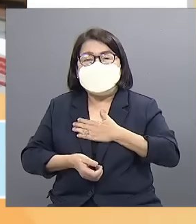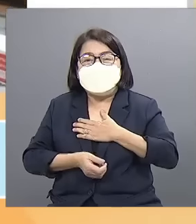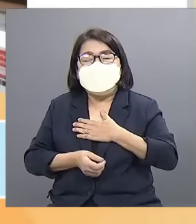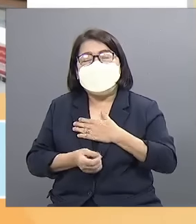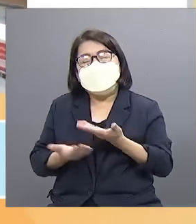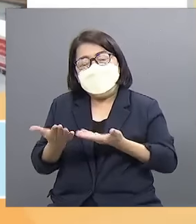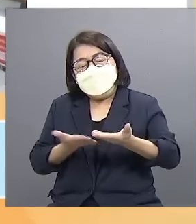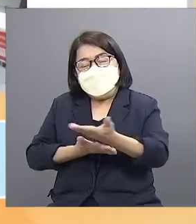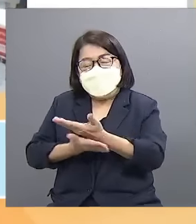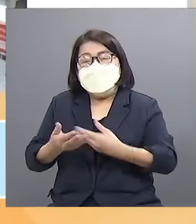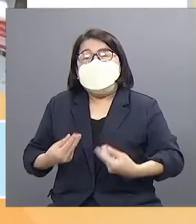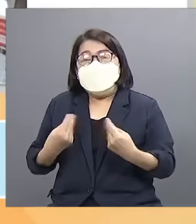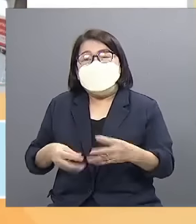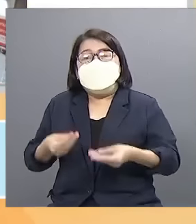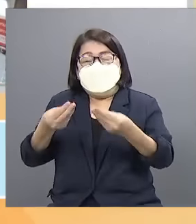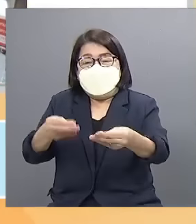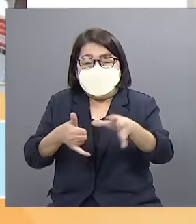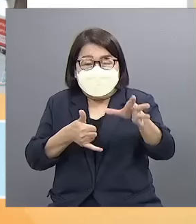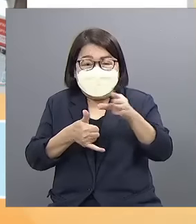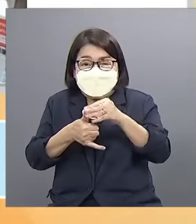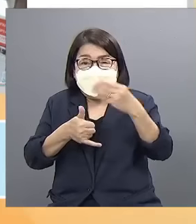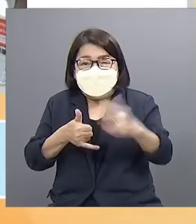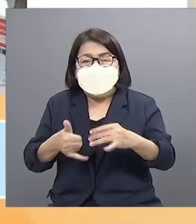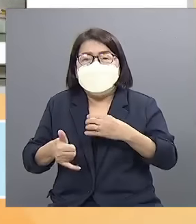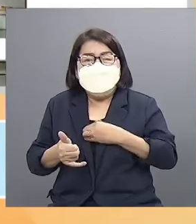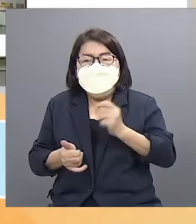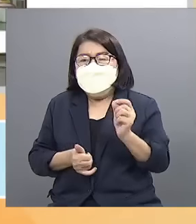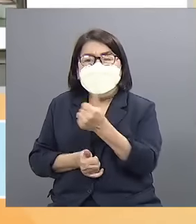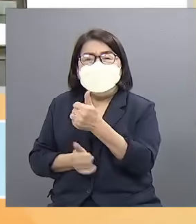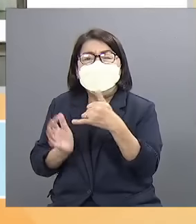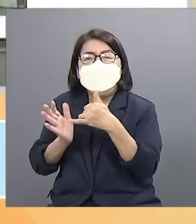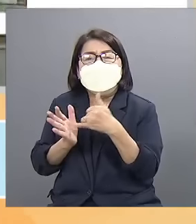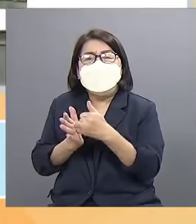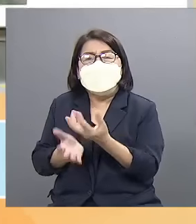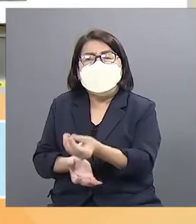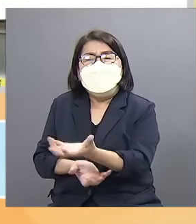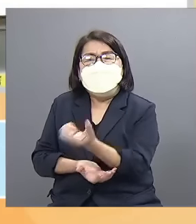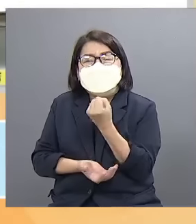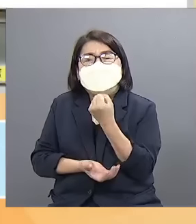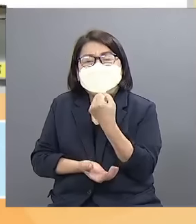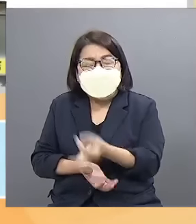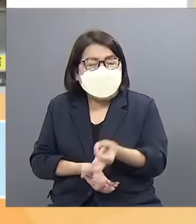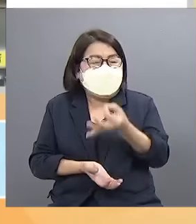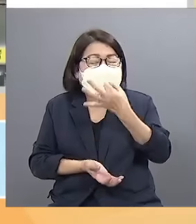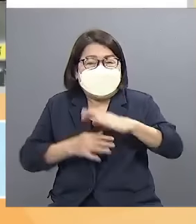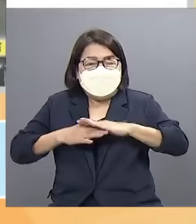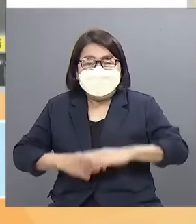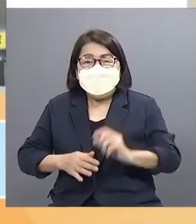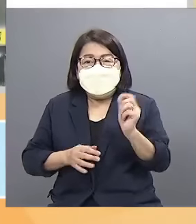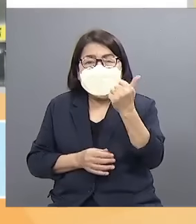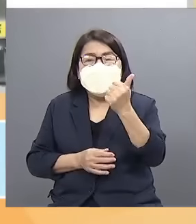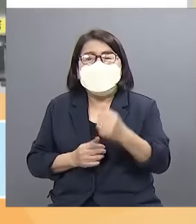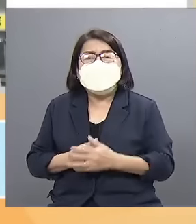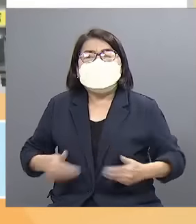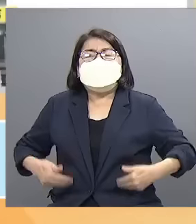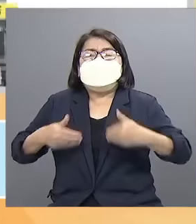ของผู้ที่ติดเชื้อดีขึ้นแทนทจะตไปโรงพาบาล บางท่านไมสามารเดทไปได้กอยู่ที่บ้านทางรัน